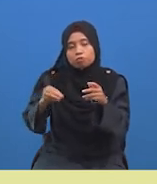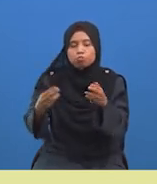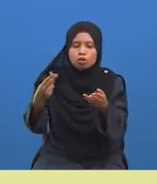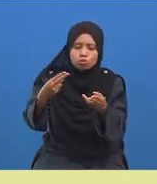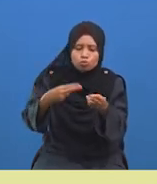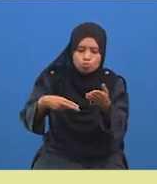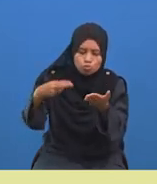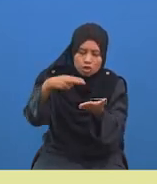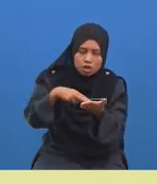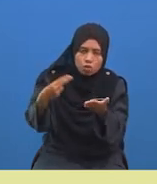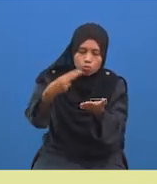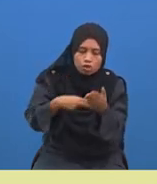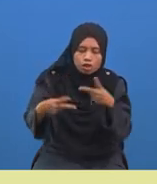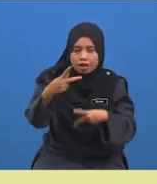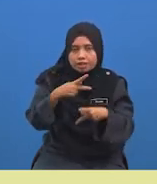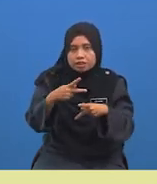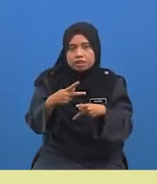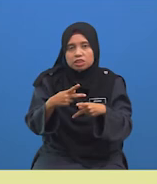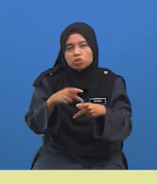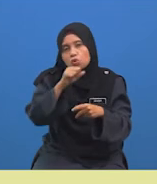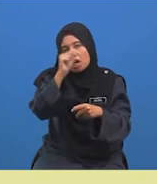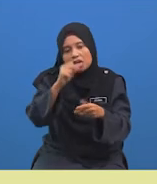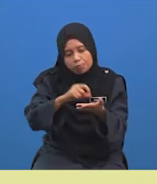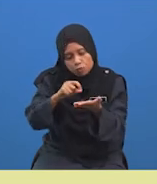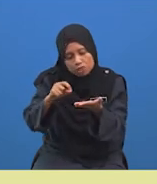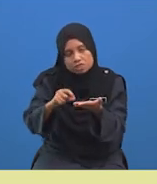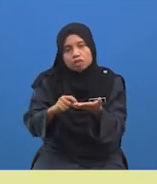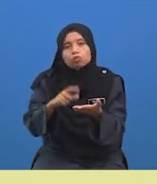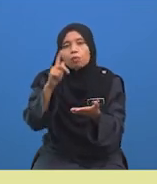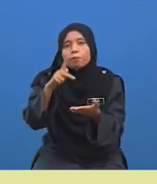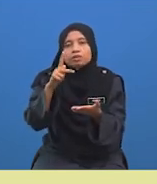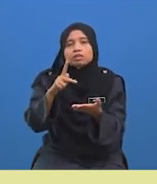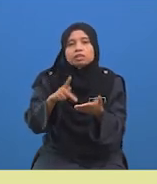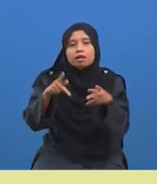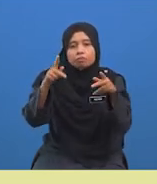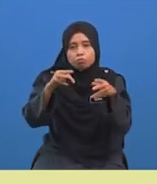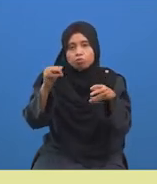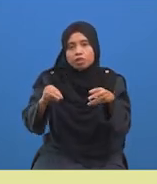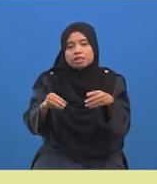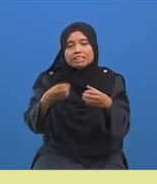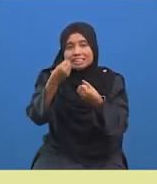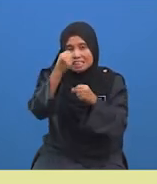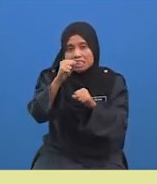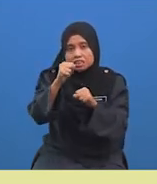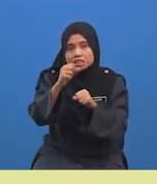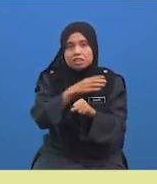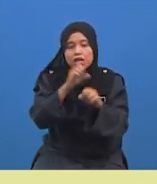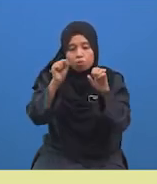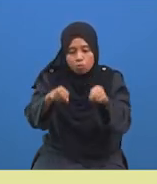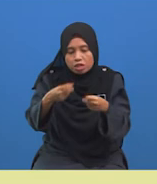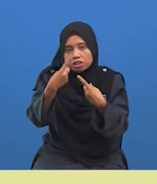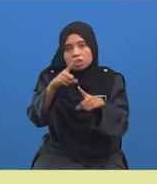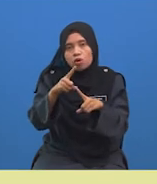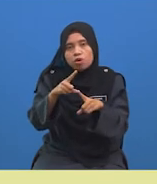ulang kaji soalan esei terutamanya bagi memastikan pelajar lebih bersedia dan